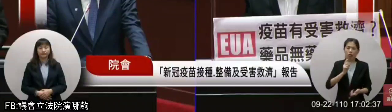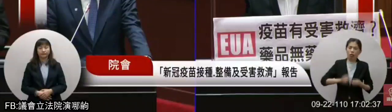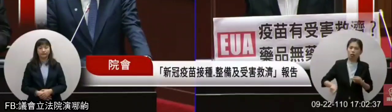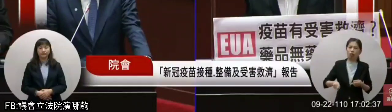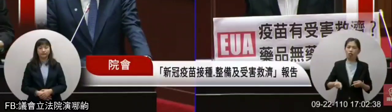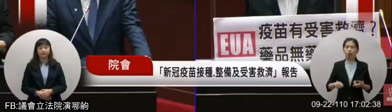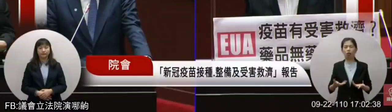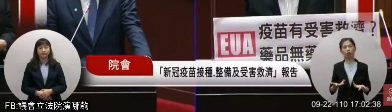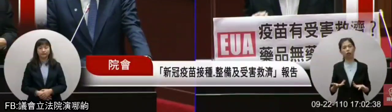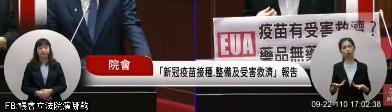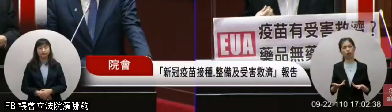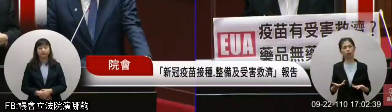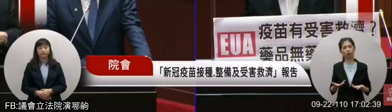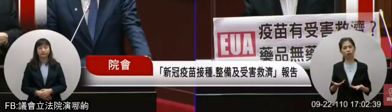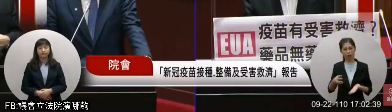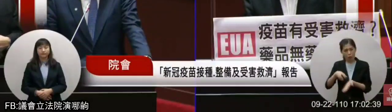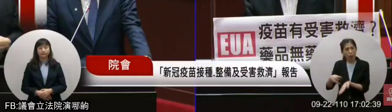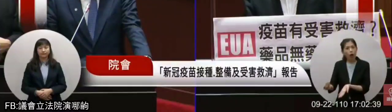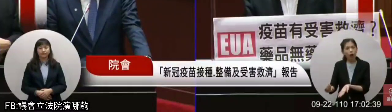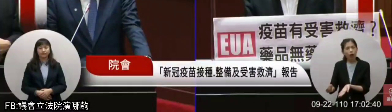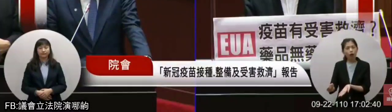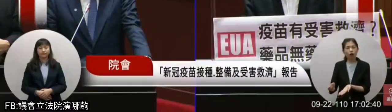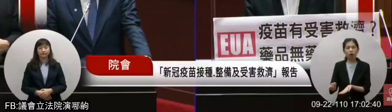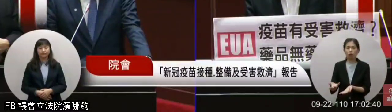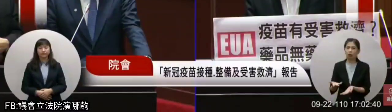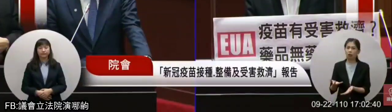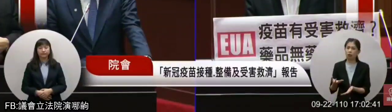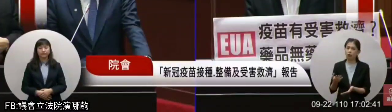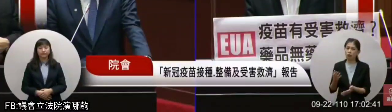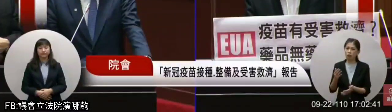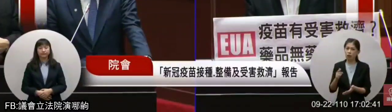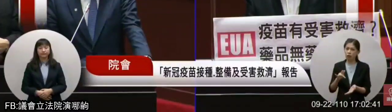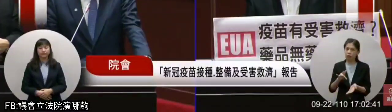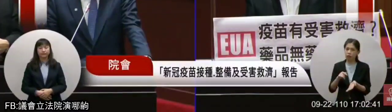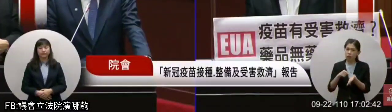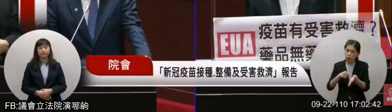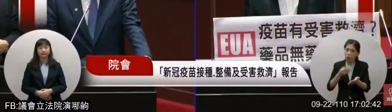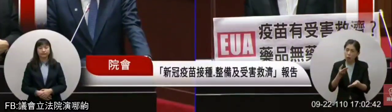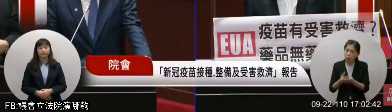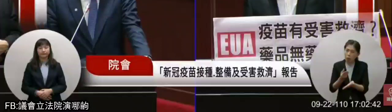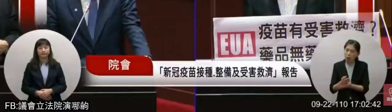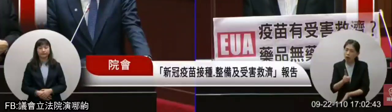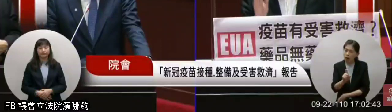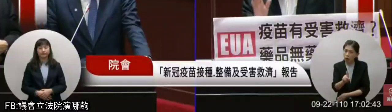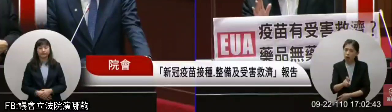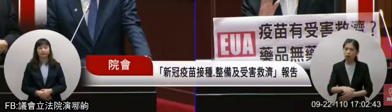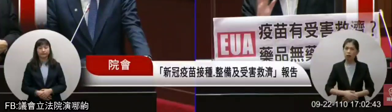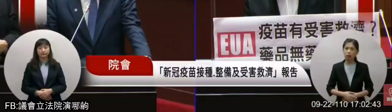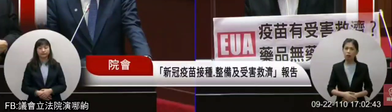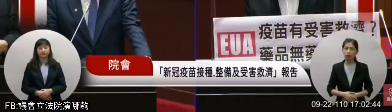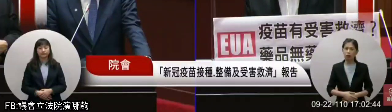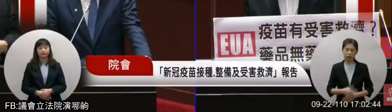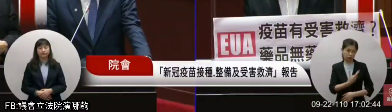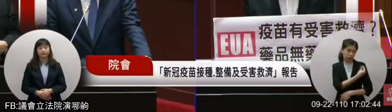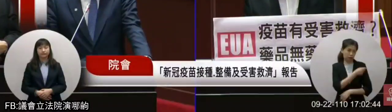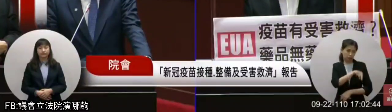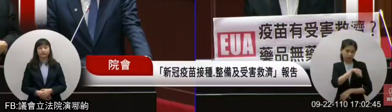证，然后民众说：“哎，用这个去治疗，不能够要害救济，跟疫苗不一